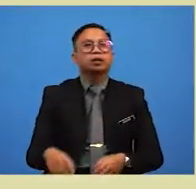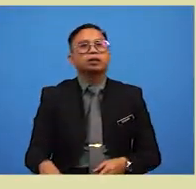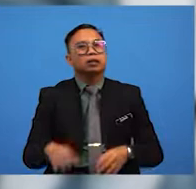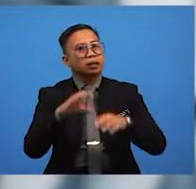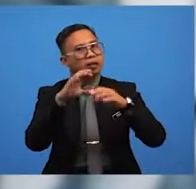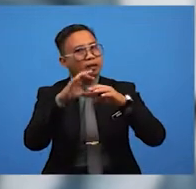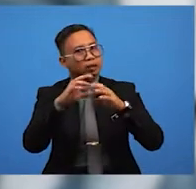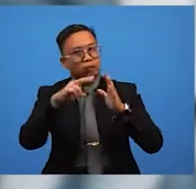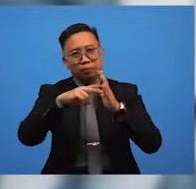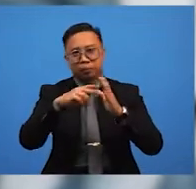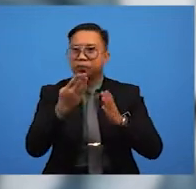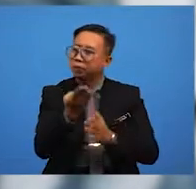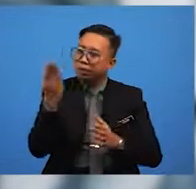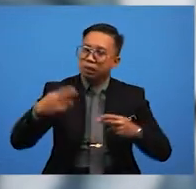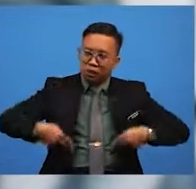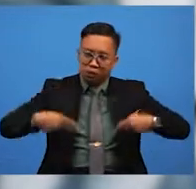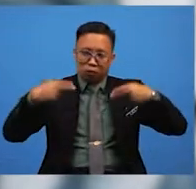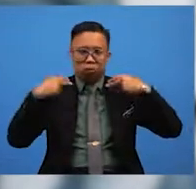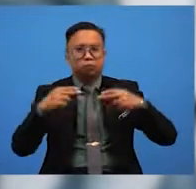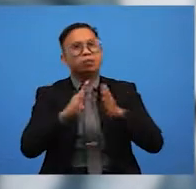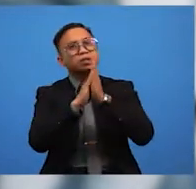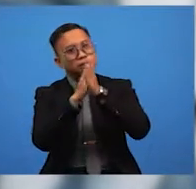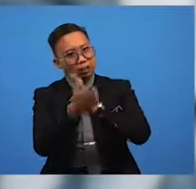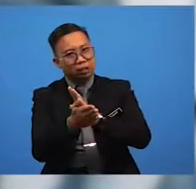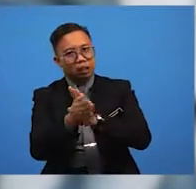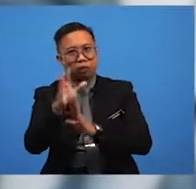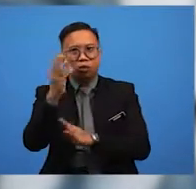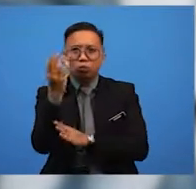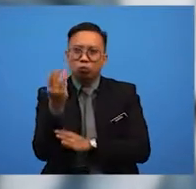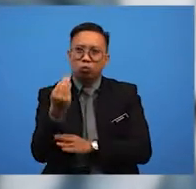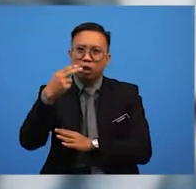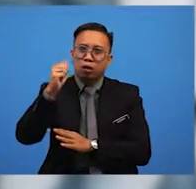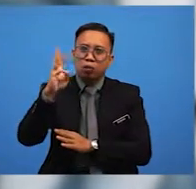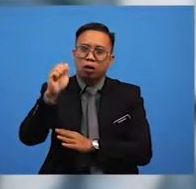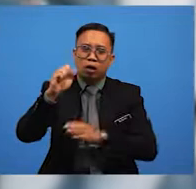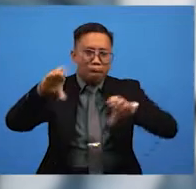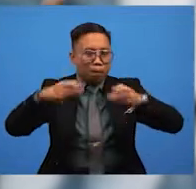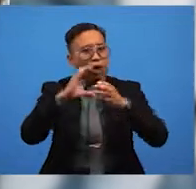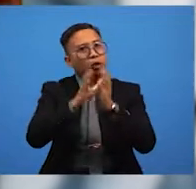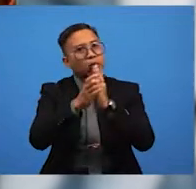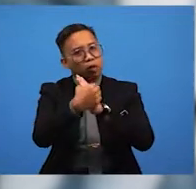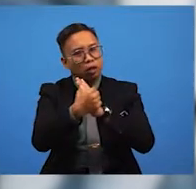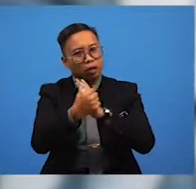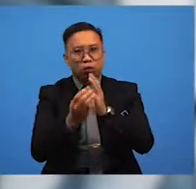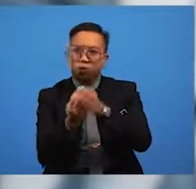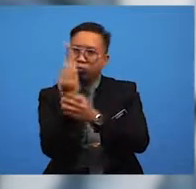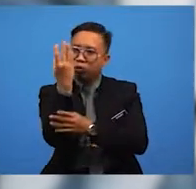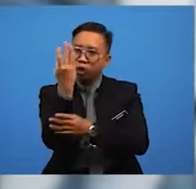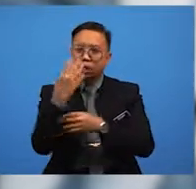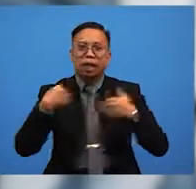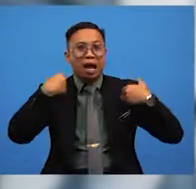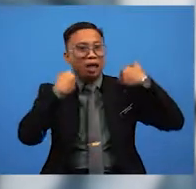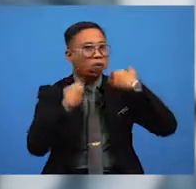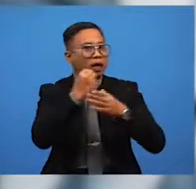dengan benda hidup. Jadi, luluh hawa biologi dijalankan oleh tumbuhan, haiwan atau manusia.